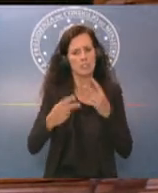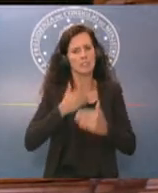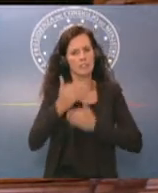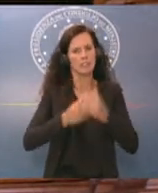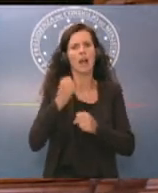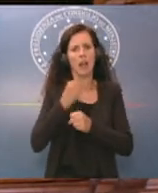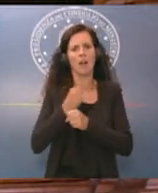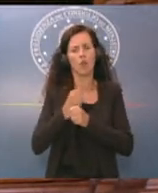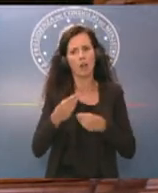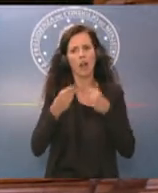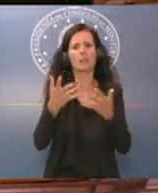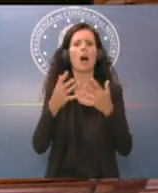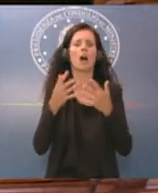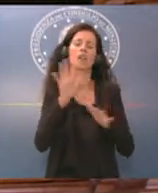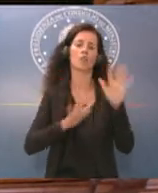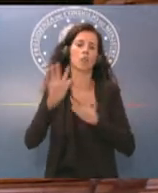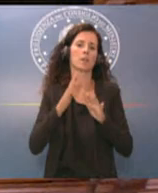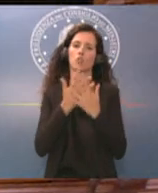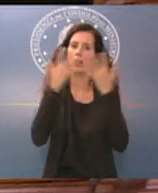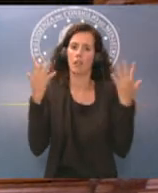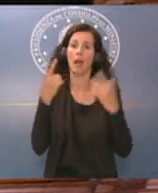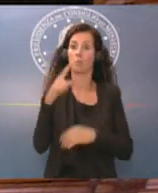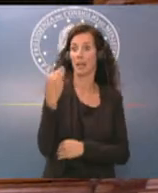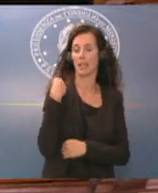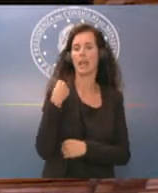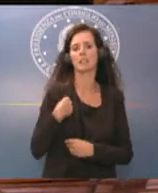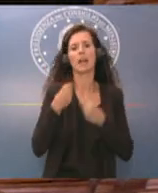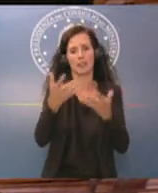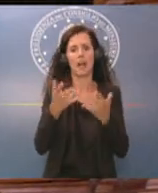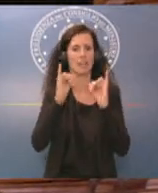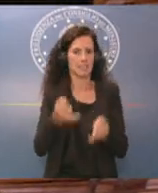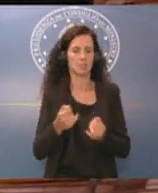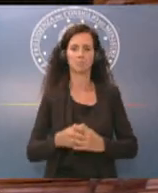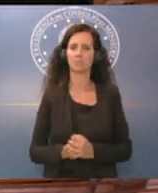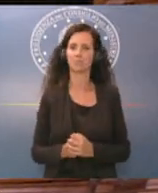lavorare per andare incontro, insomma, a questa richiesta.